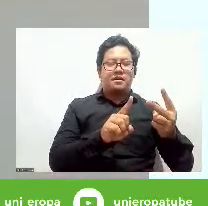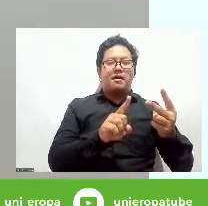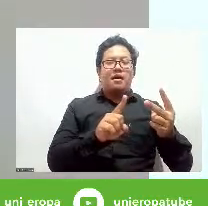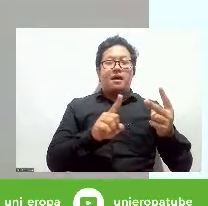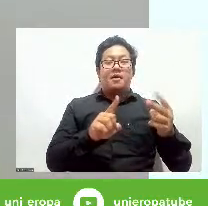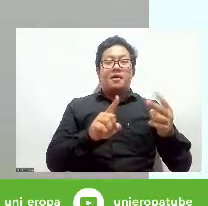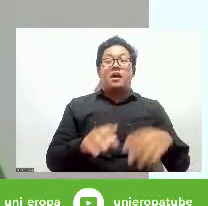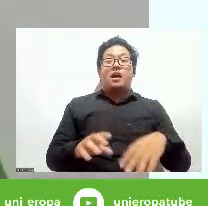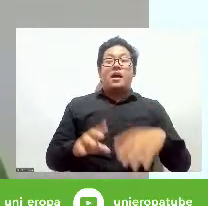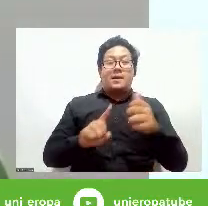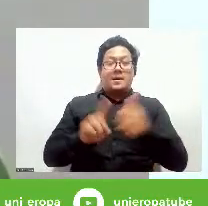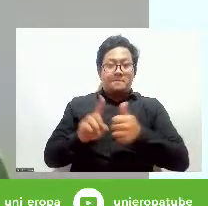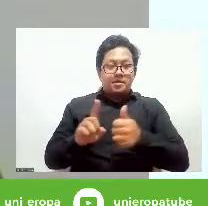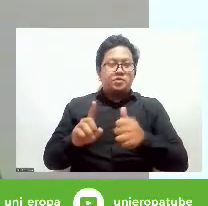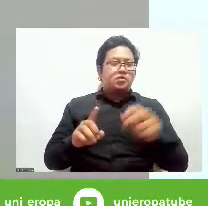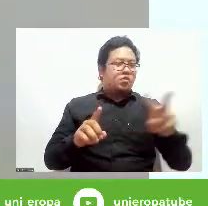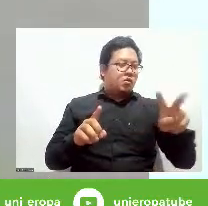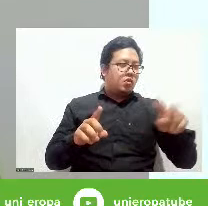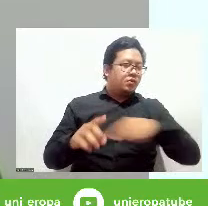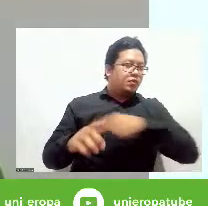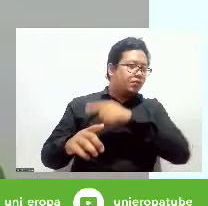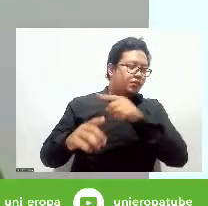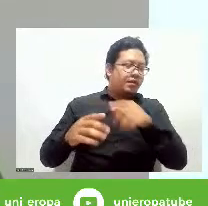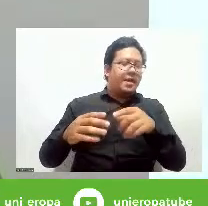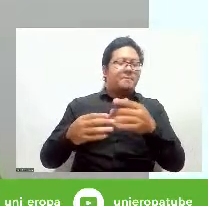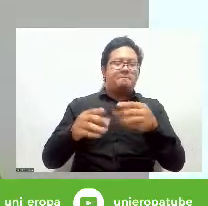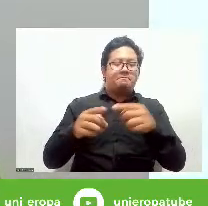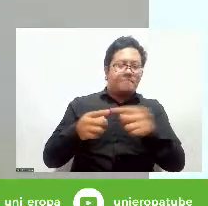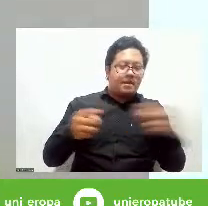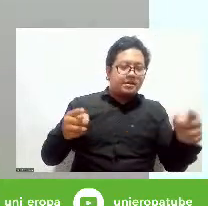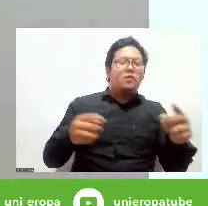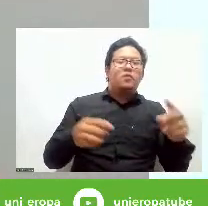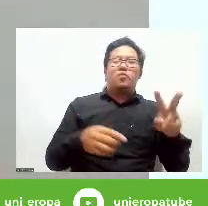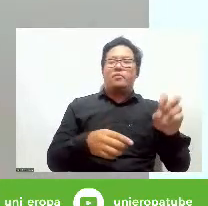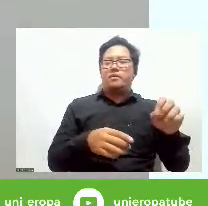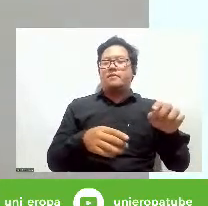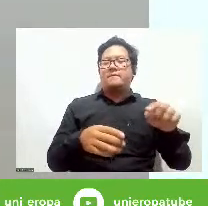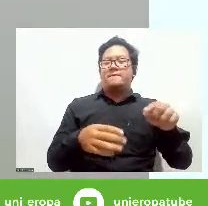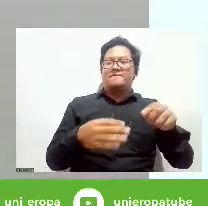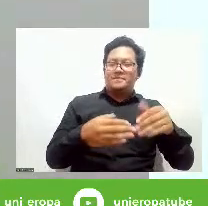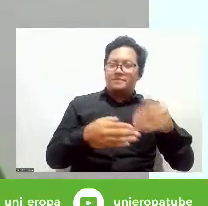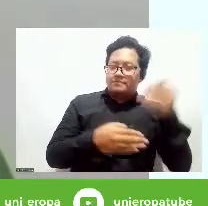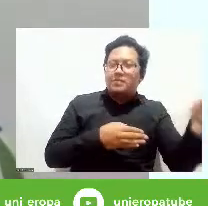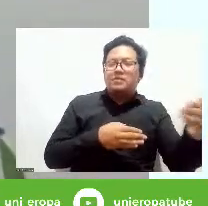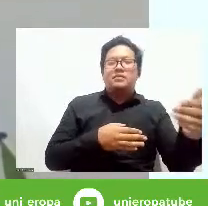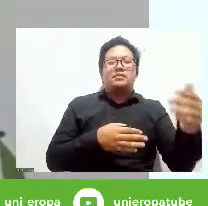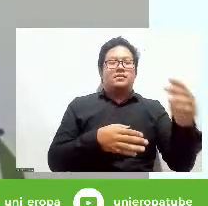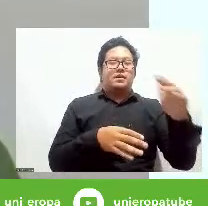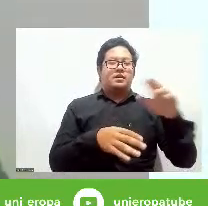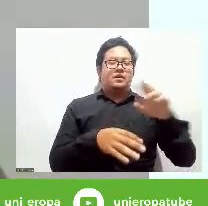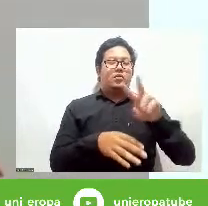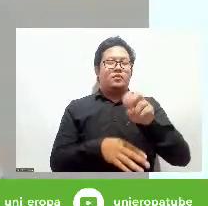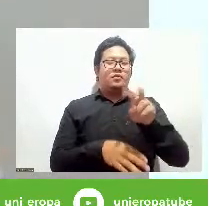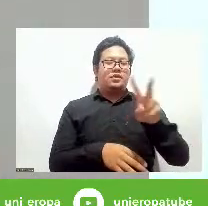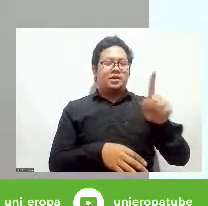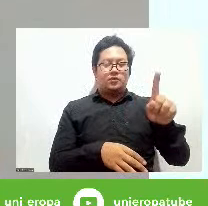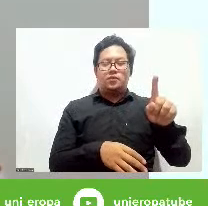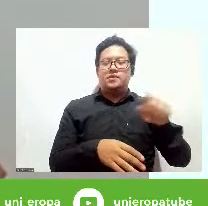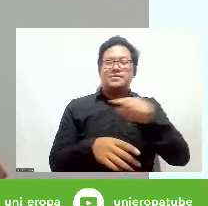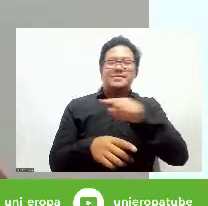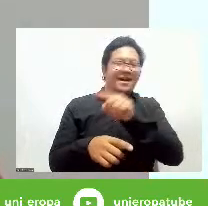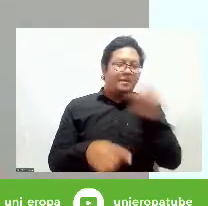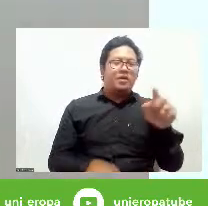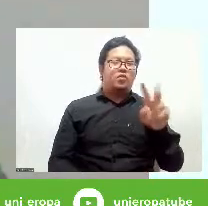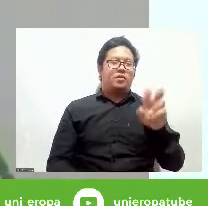2016-2020 ke 2021 sekarang sampai 2024 yang